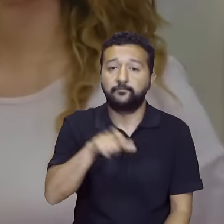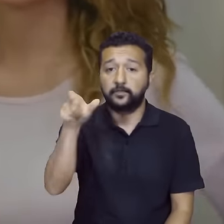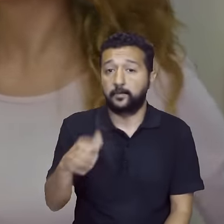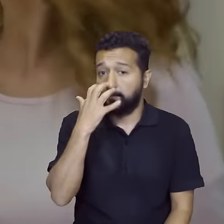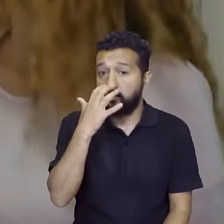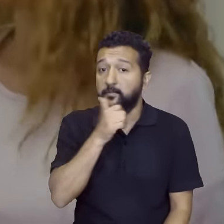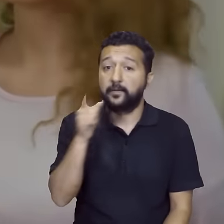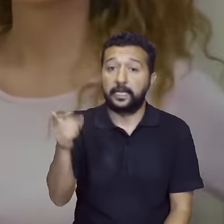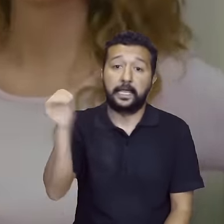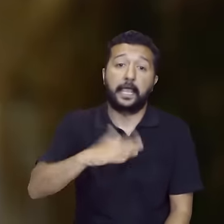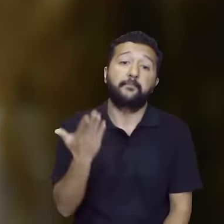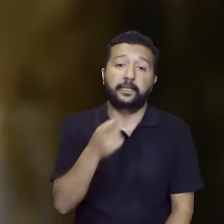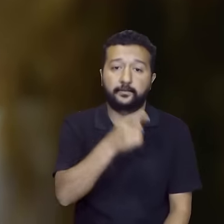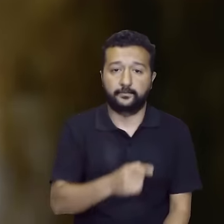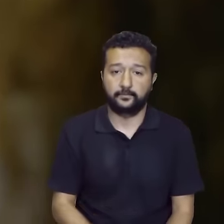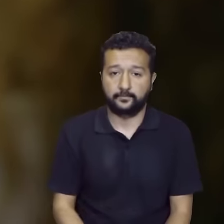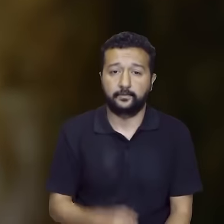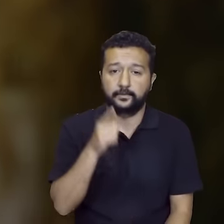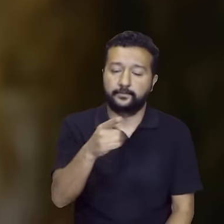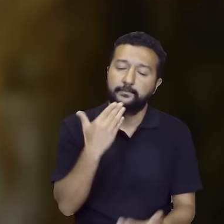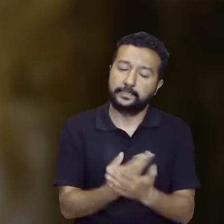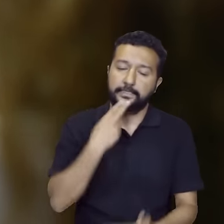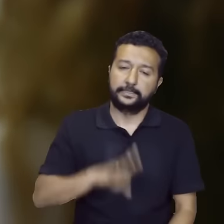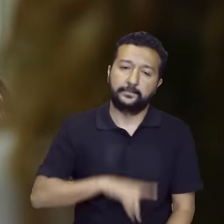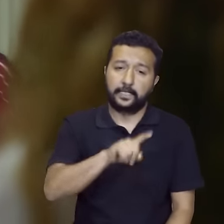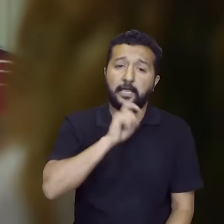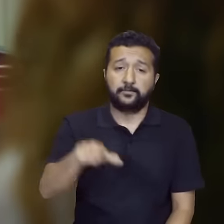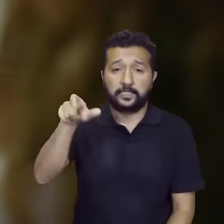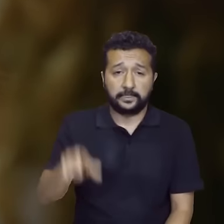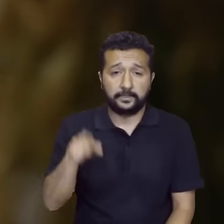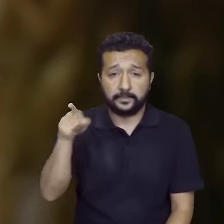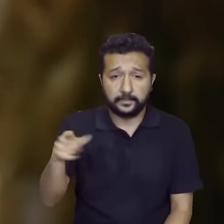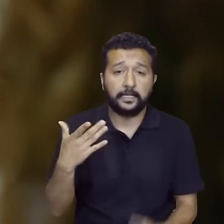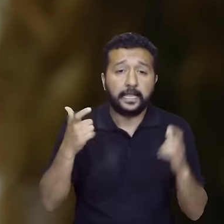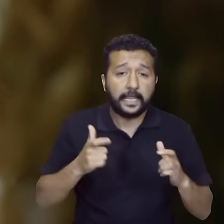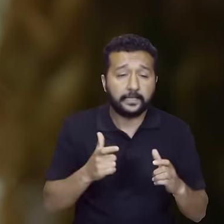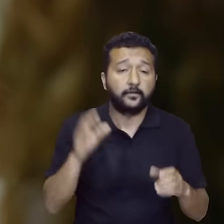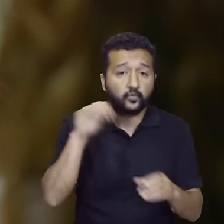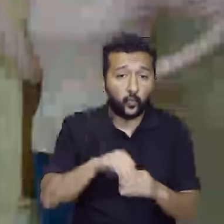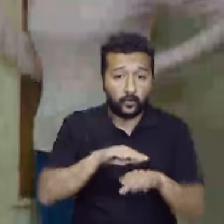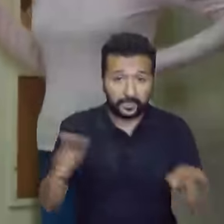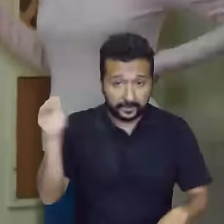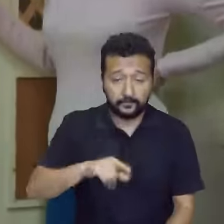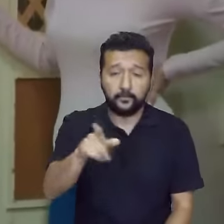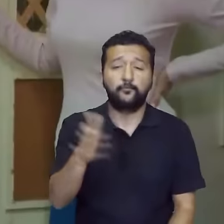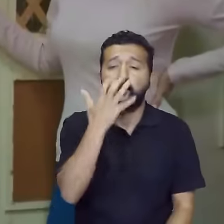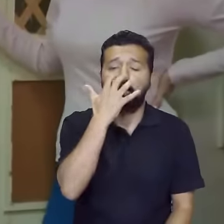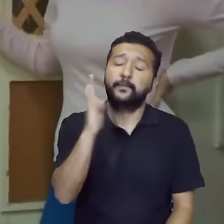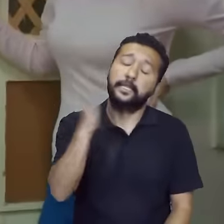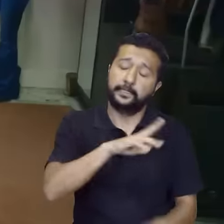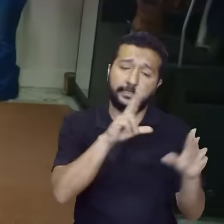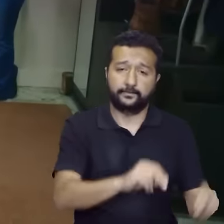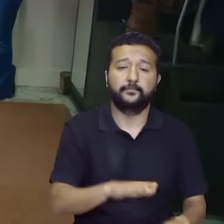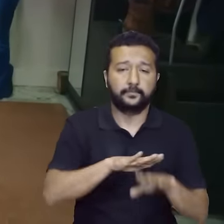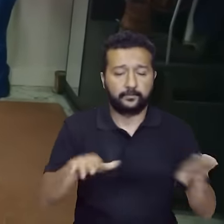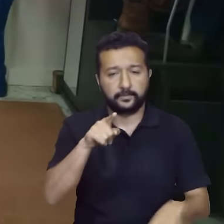Amcamı bekliyorum baba. Daha gelmedi. Ah be kızım. Amcanın kandil nerede söndüreceği belli mi olur? Boş ver, bekleme, yat.